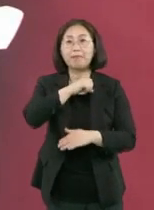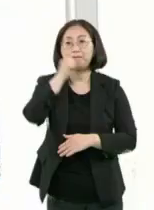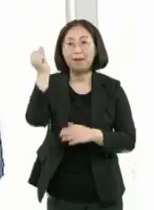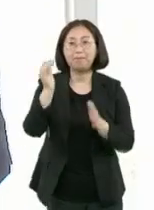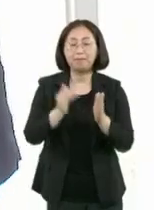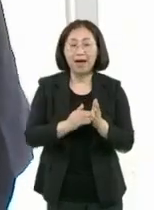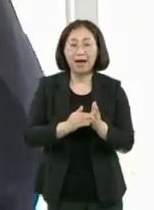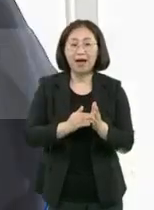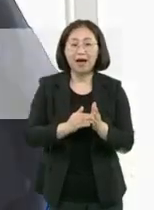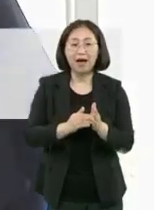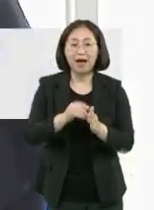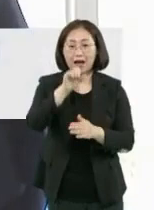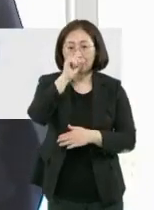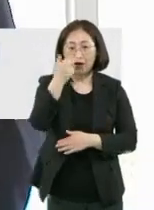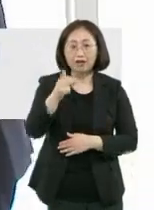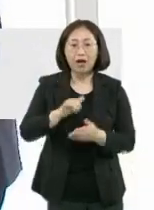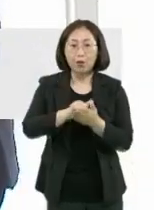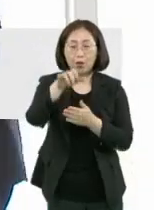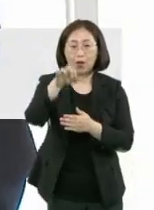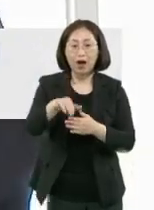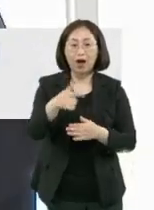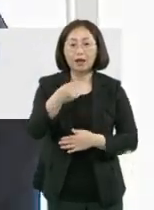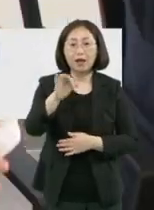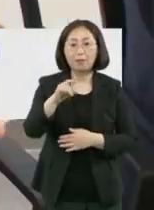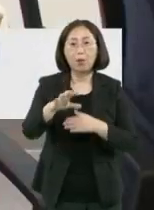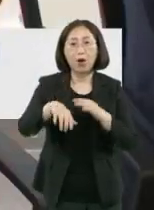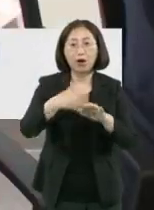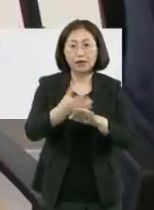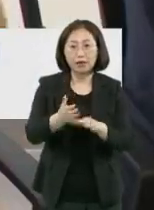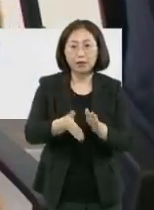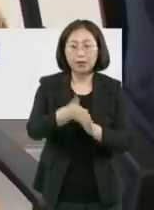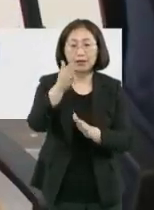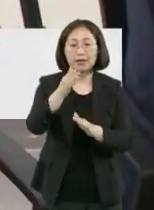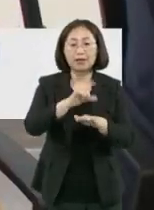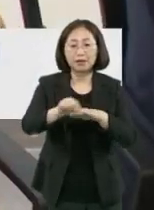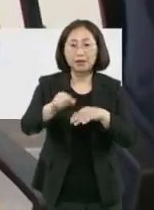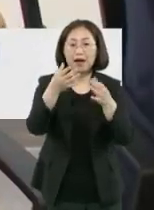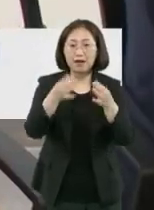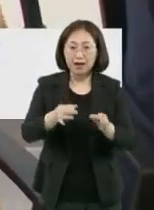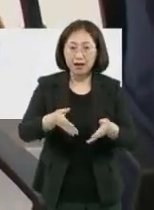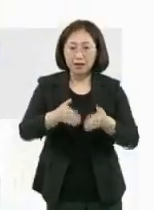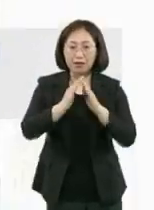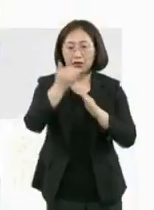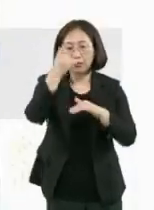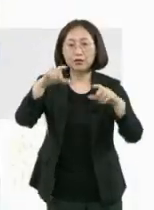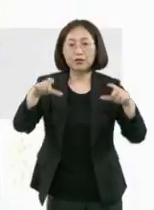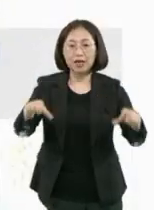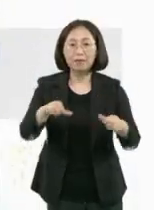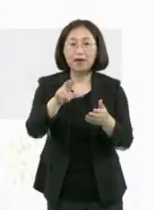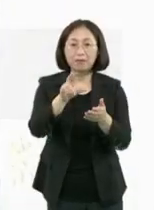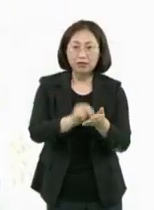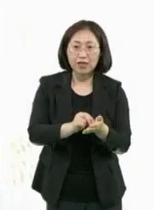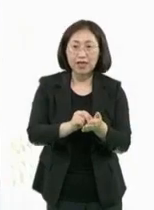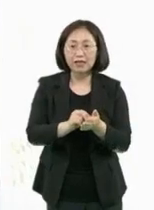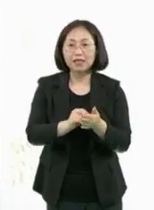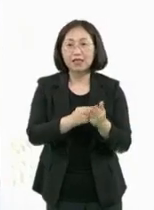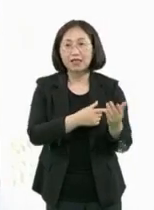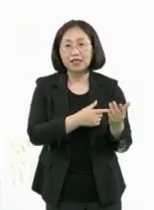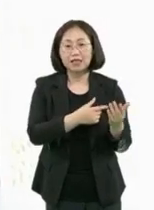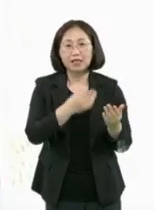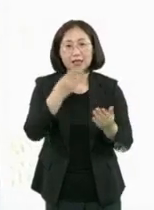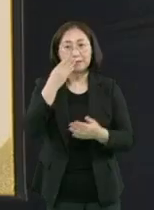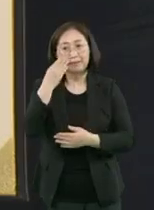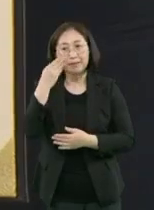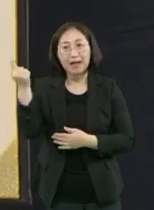김 당선자는 일단 서산공항과 내포혁신도시 활성화, 지방은행 설립 등 충남의 기존 현안은 일관성 있고